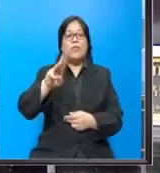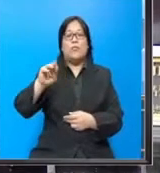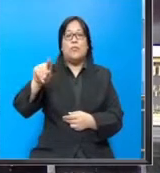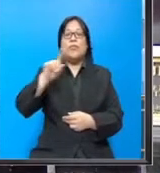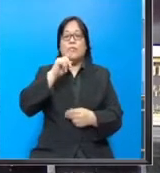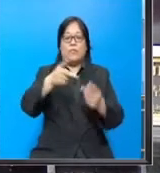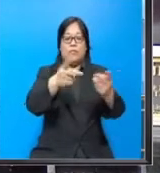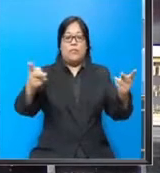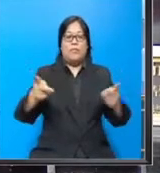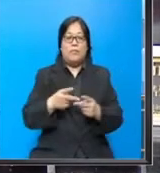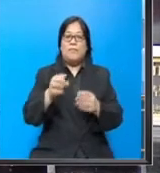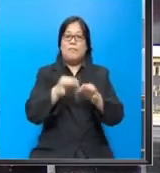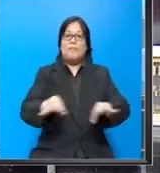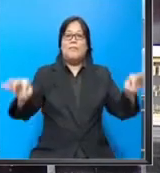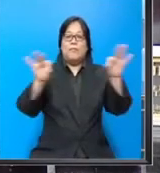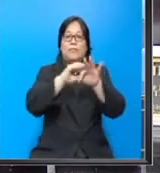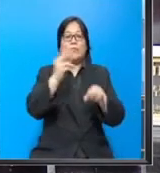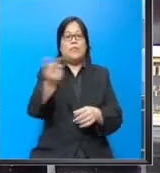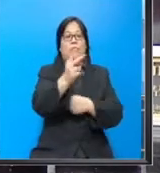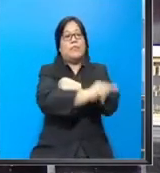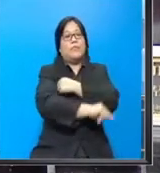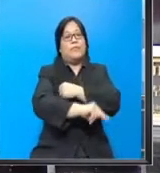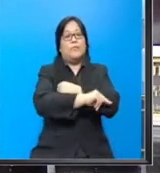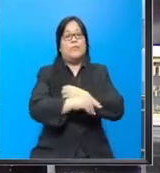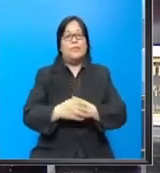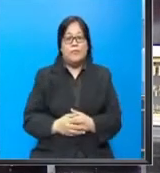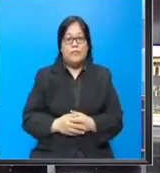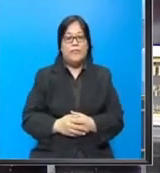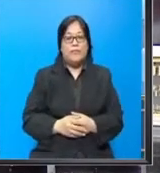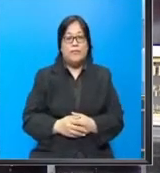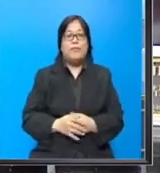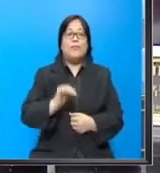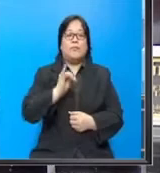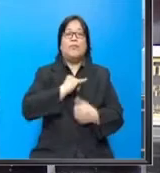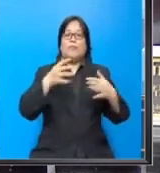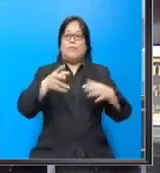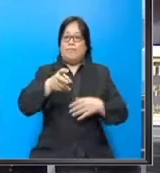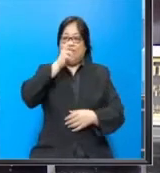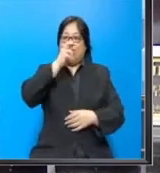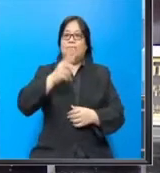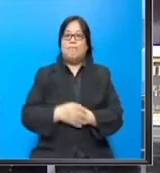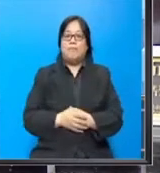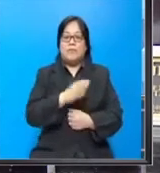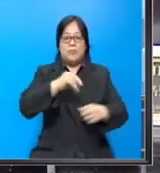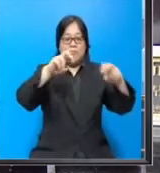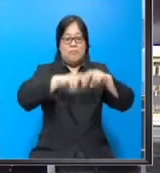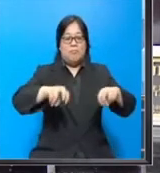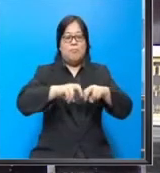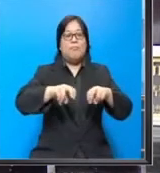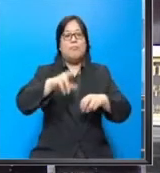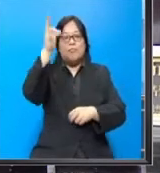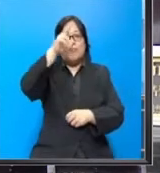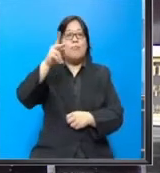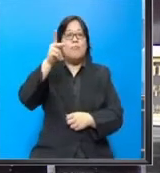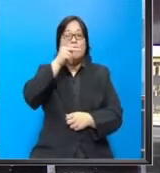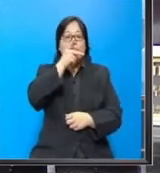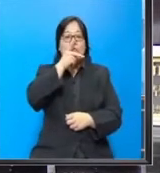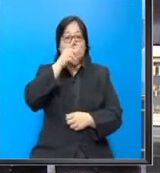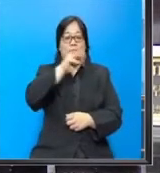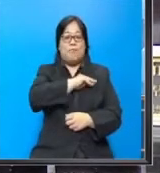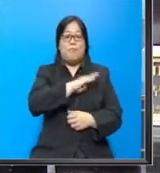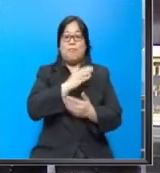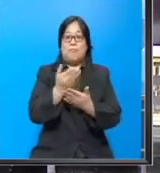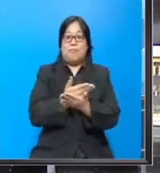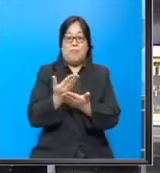kawasan Tanah air yang penting bagi kedua Negeri dimana setelah tegaskan dan kerajaan Negeri Kedah lebih besar